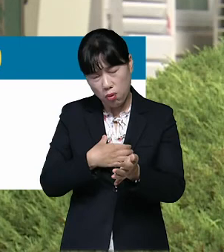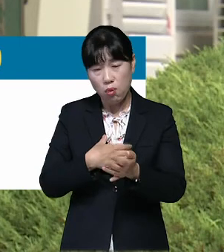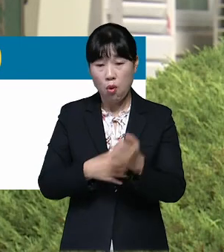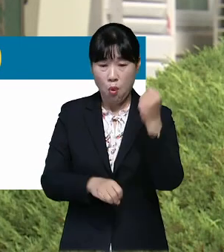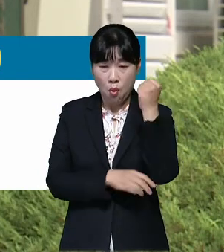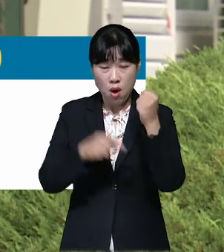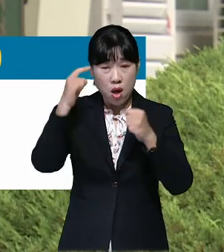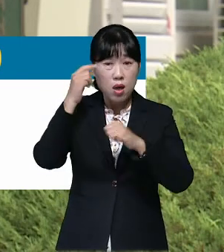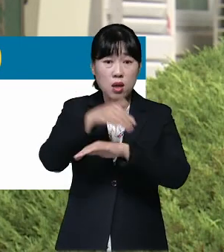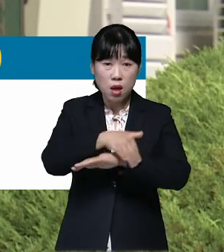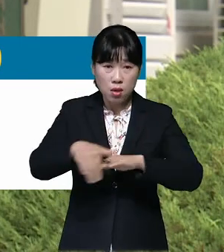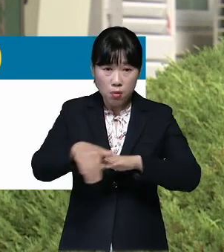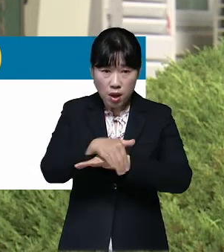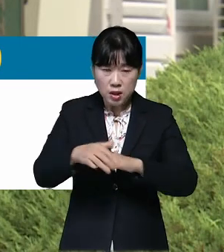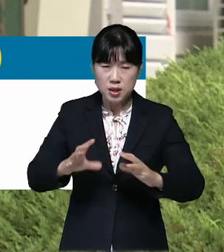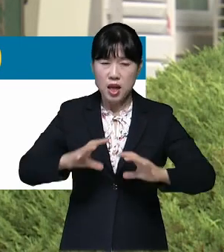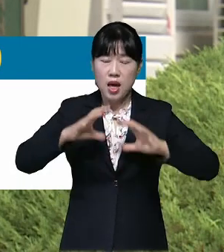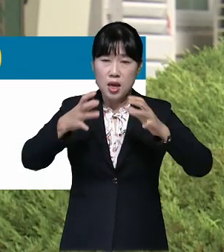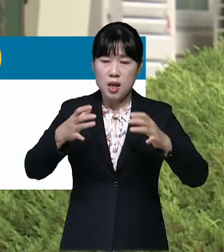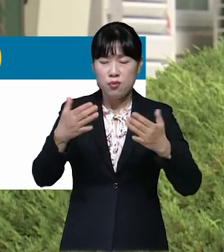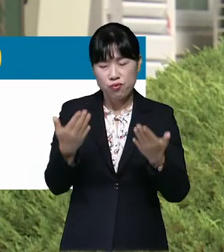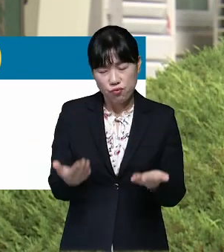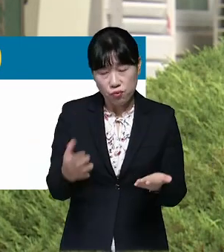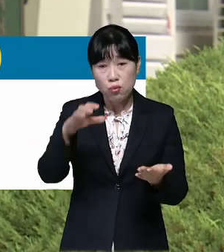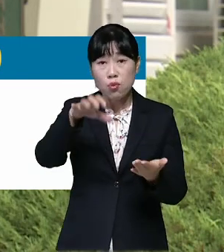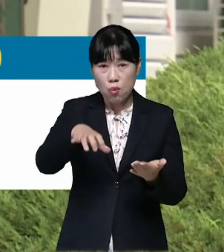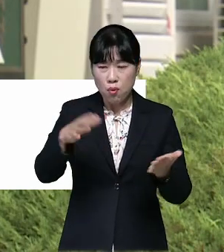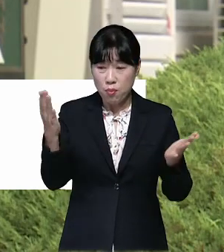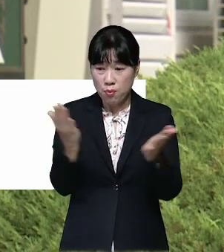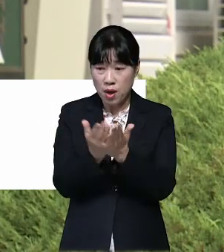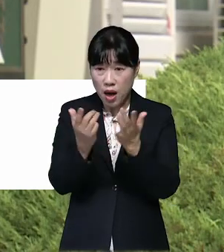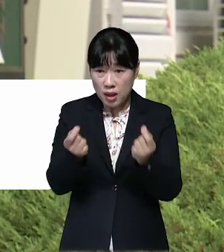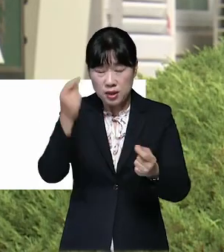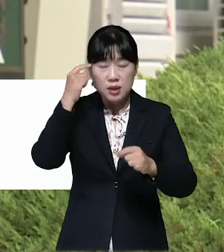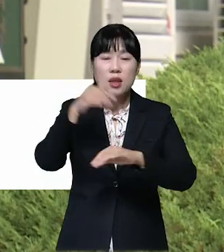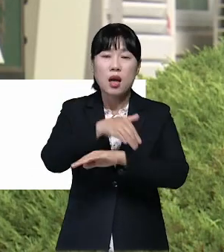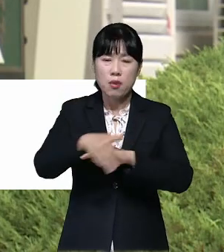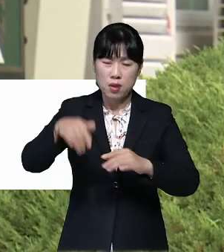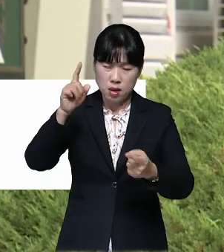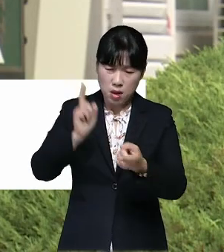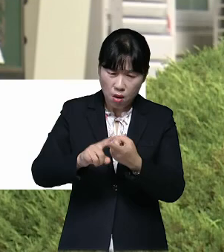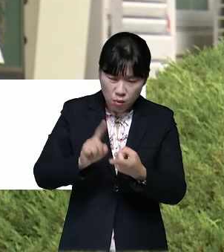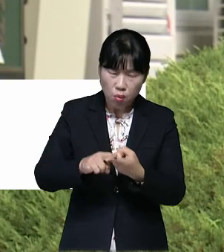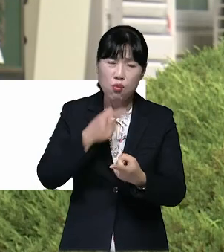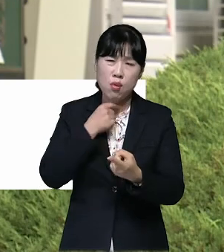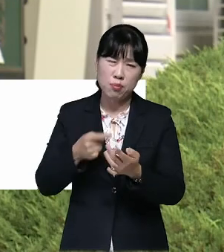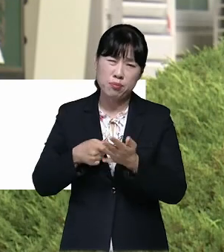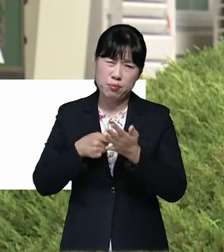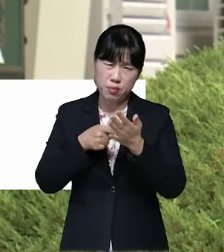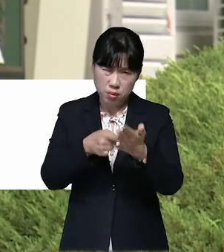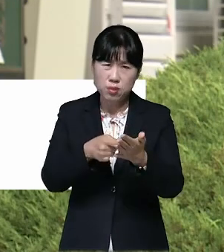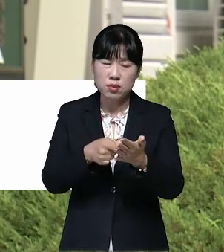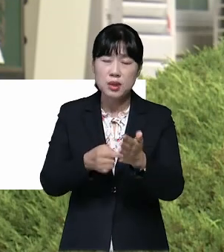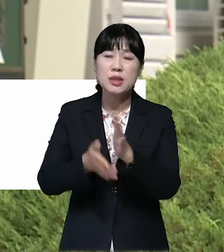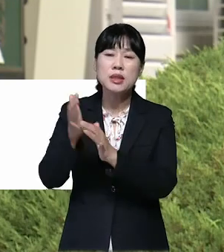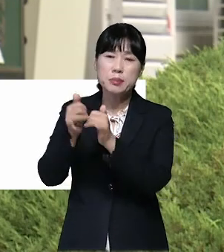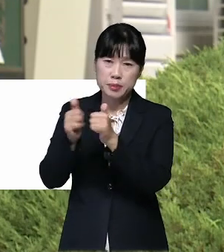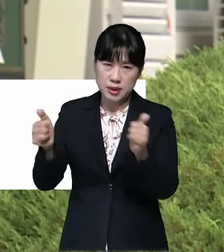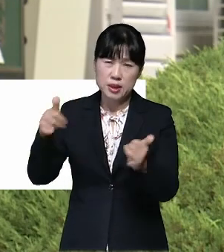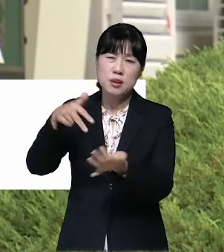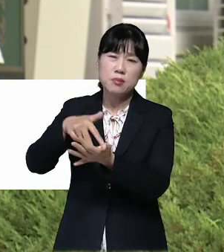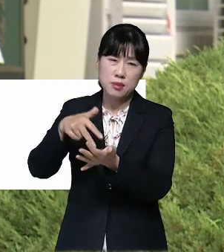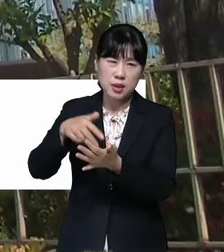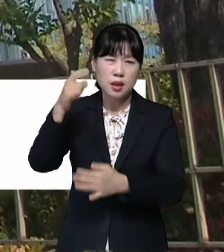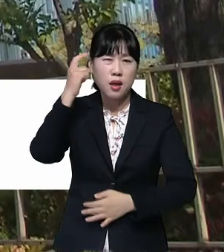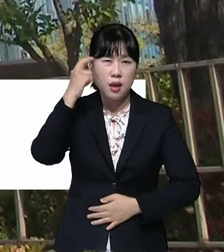어떤 계획했던 세계적인 휴양지로서 그 계획대로 좀 해주기를 바라는 것이 시민들의 큰